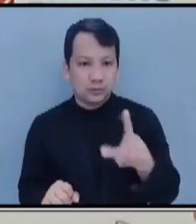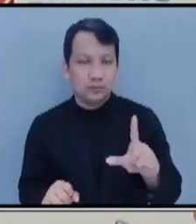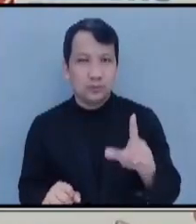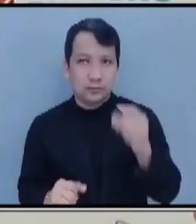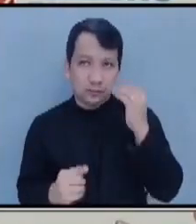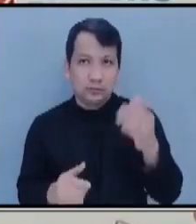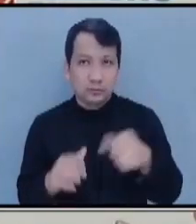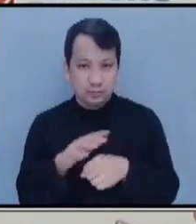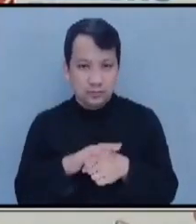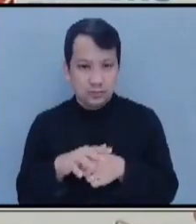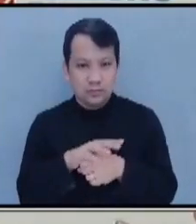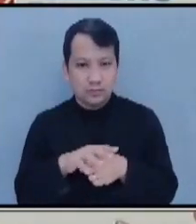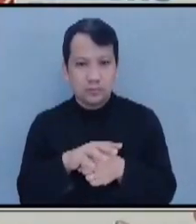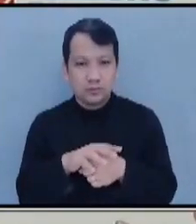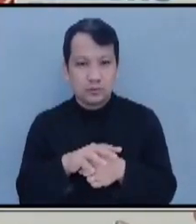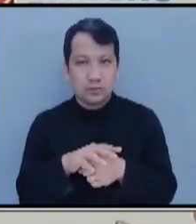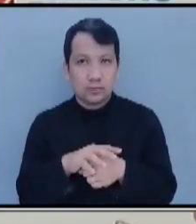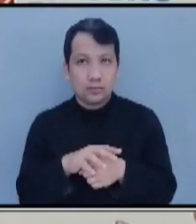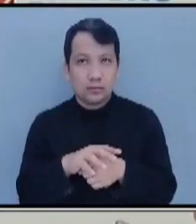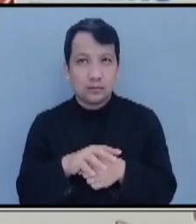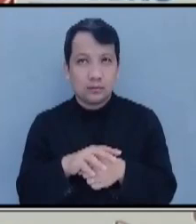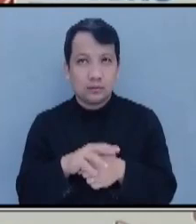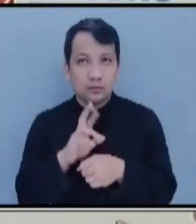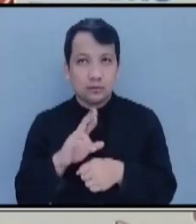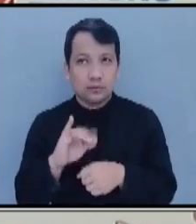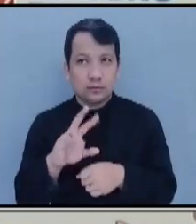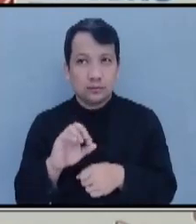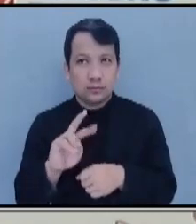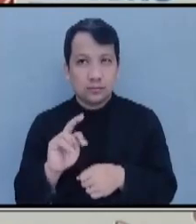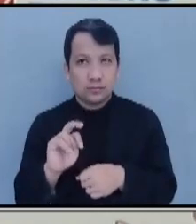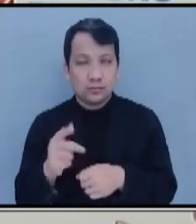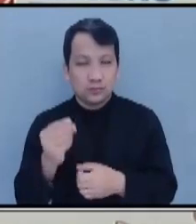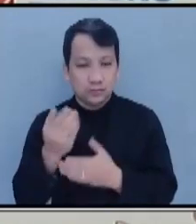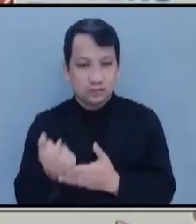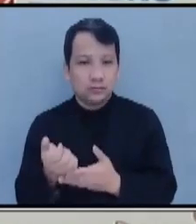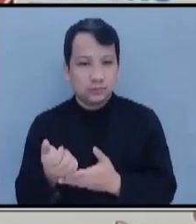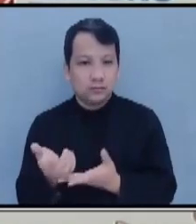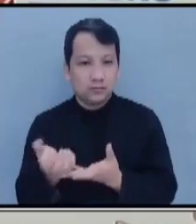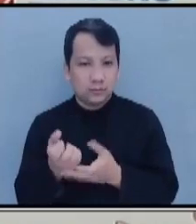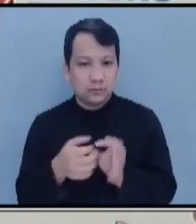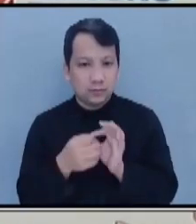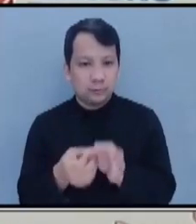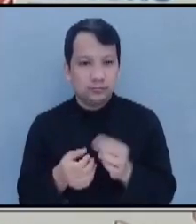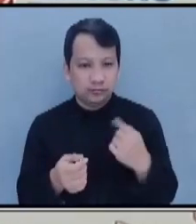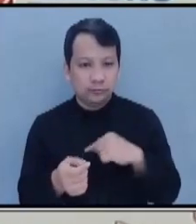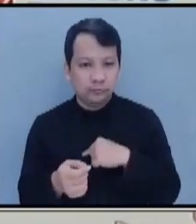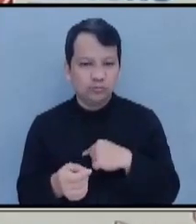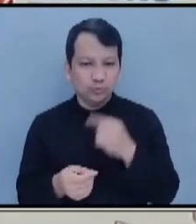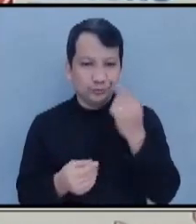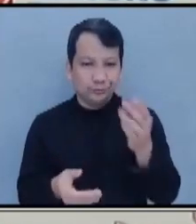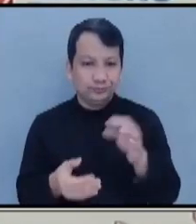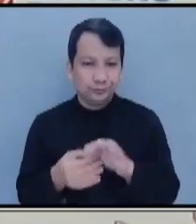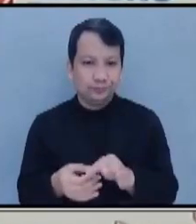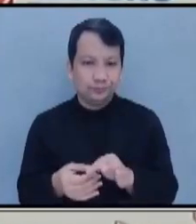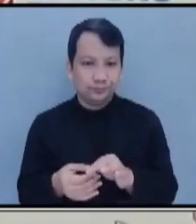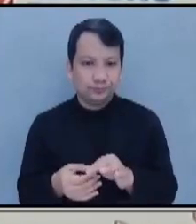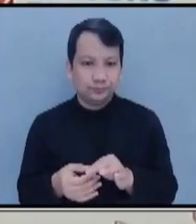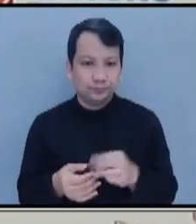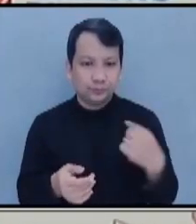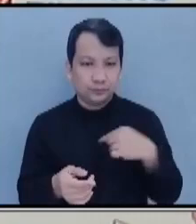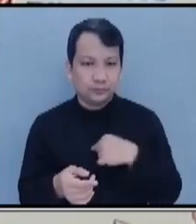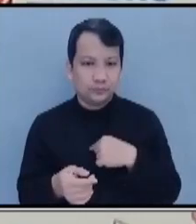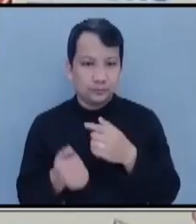po natin. We're trying to capacitate them. Ang gusto po natin mangyari sana tulungan yung ating mga